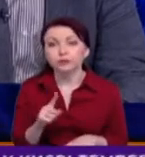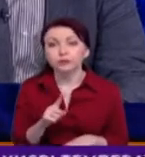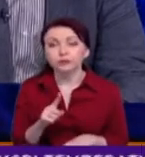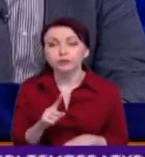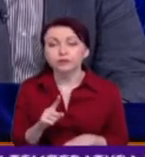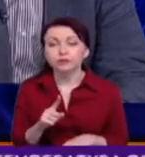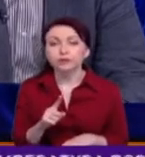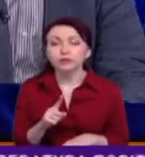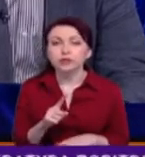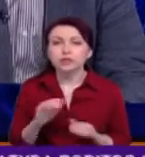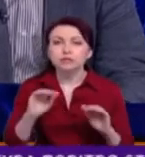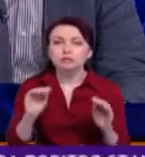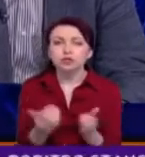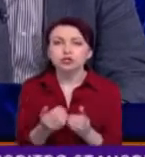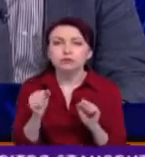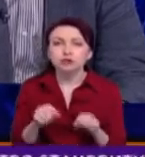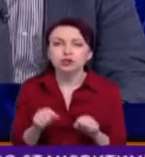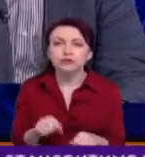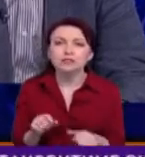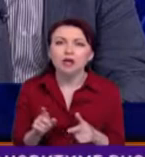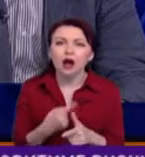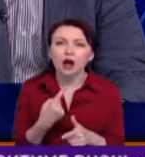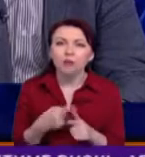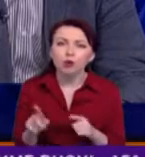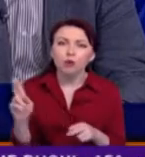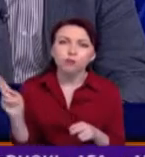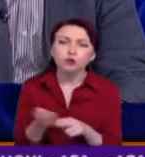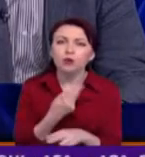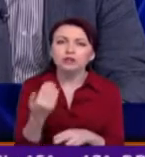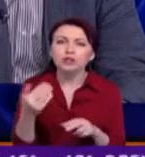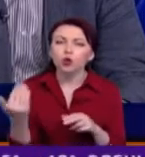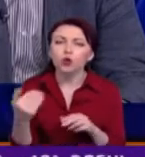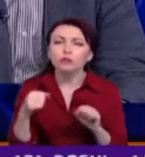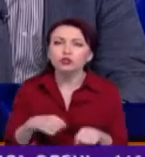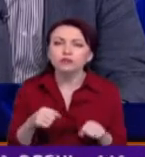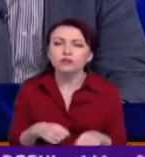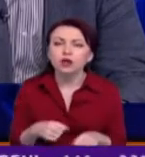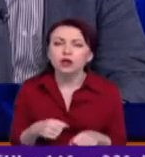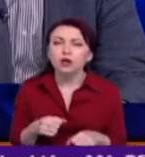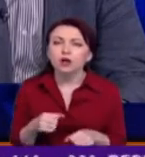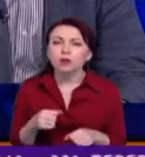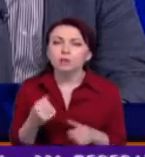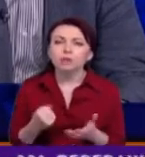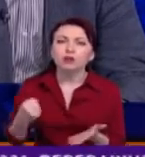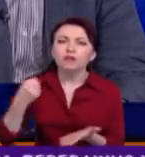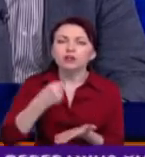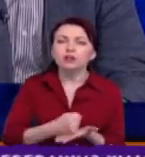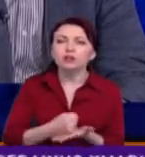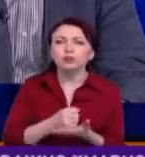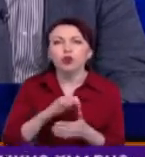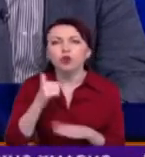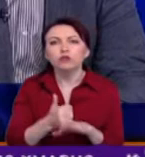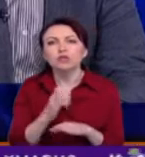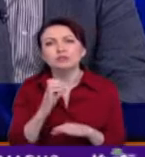там зменшити можливість або позбавити його можливість подавати кандидатуру там голови СБУ